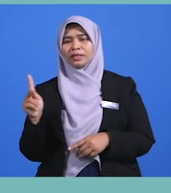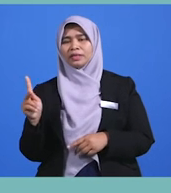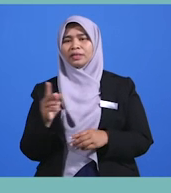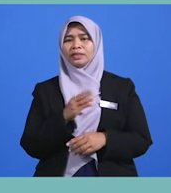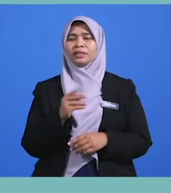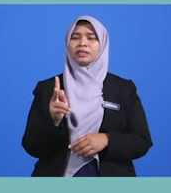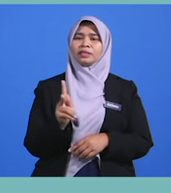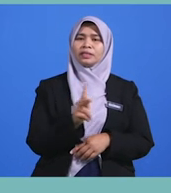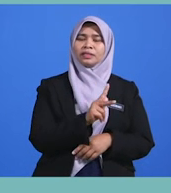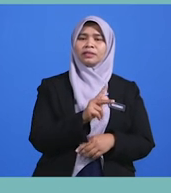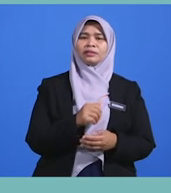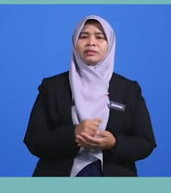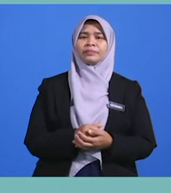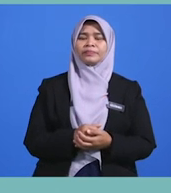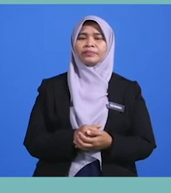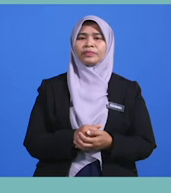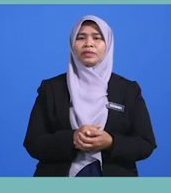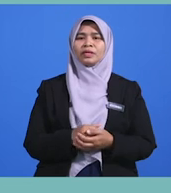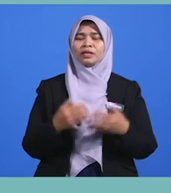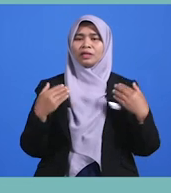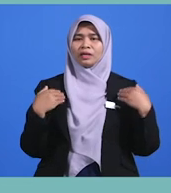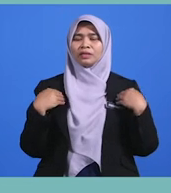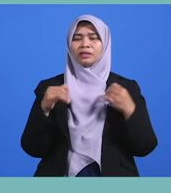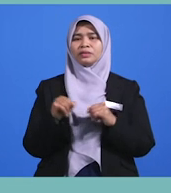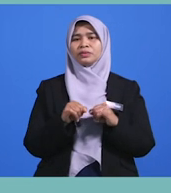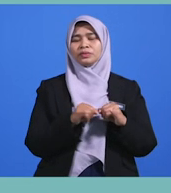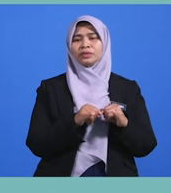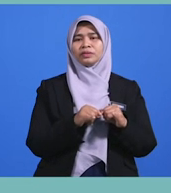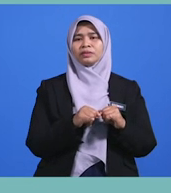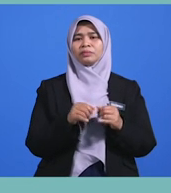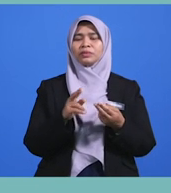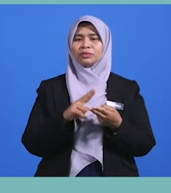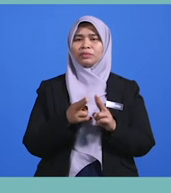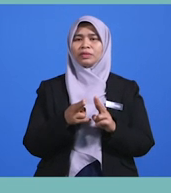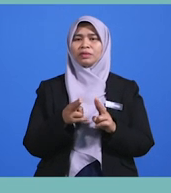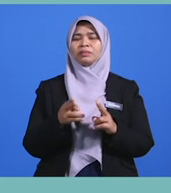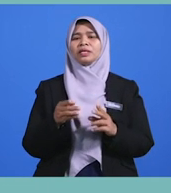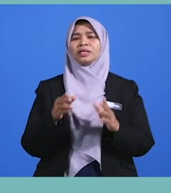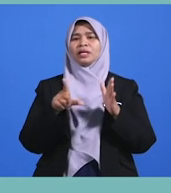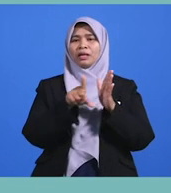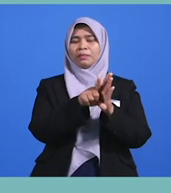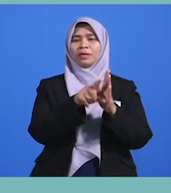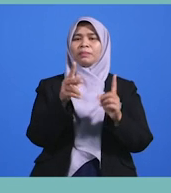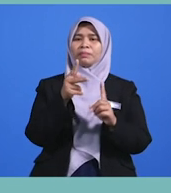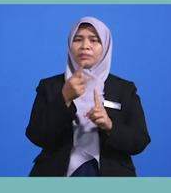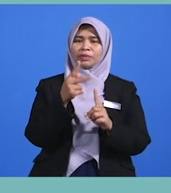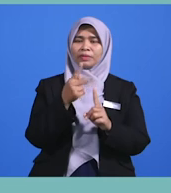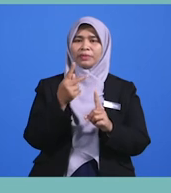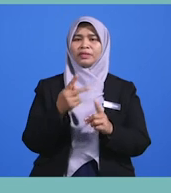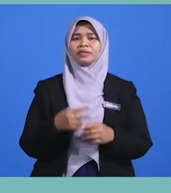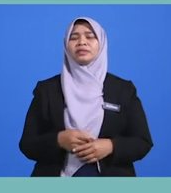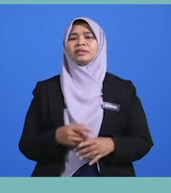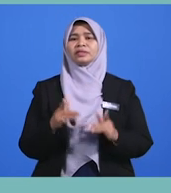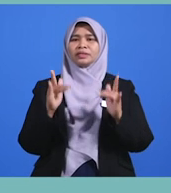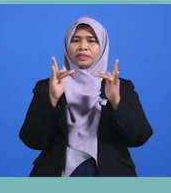jata. Selain daripada itu, terdapat juga kemas kini pada lambang negeri Pulau Pinang yang ditambah gambar jambatan